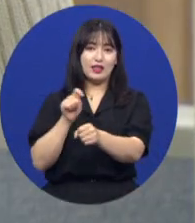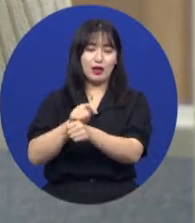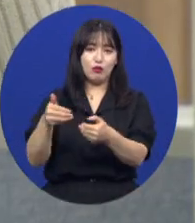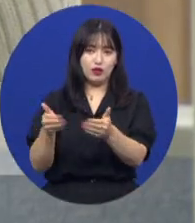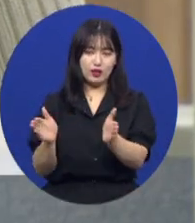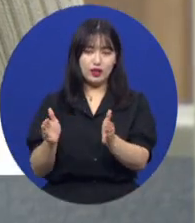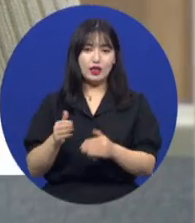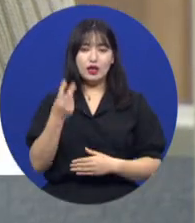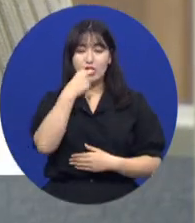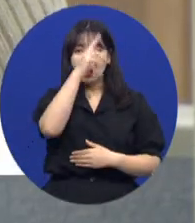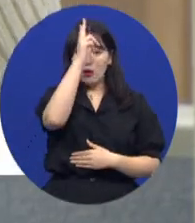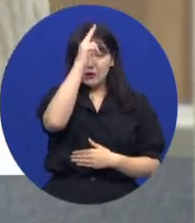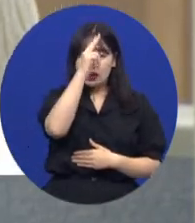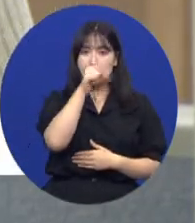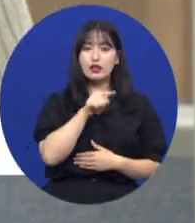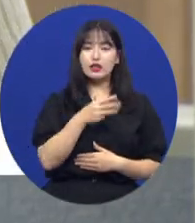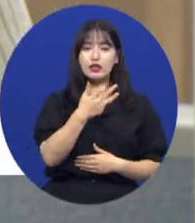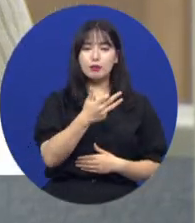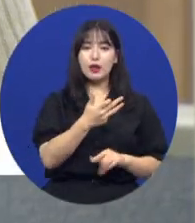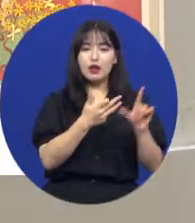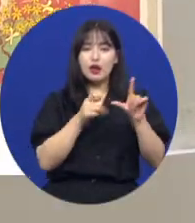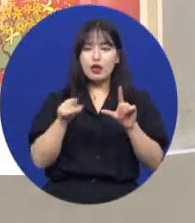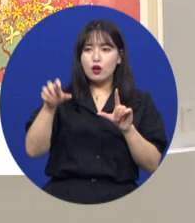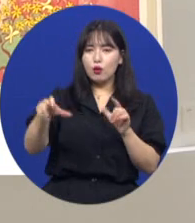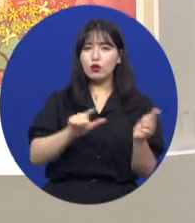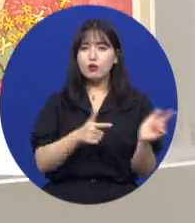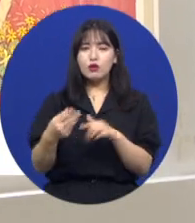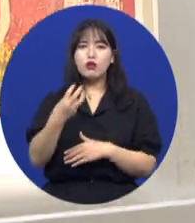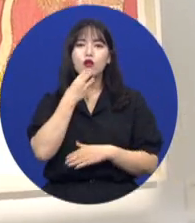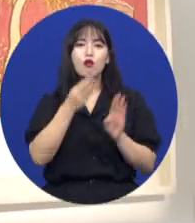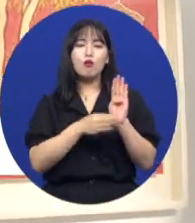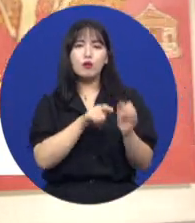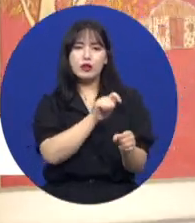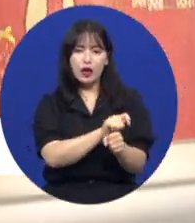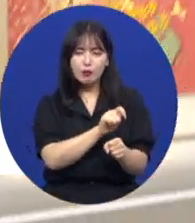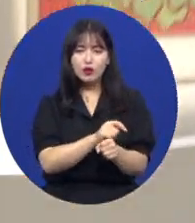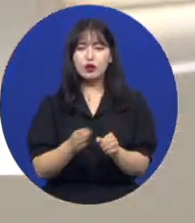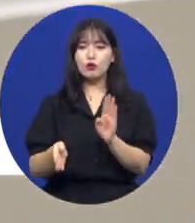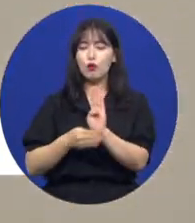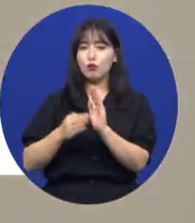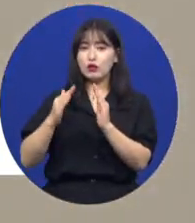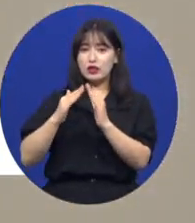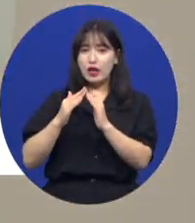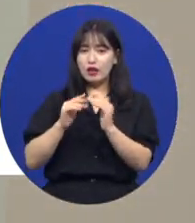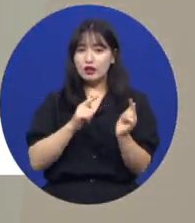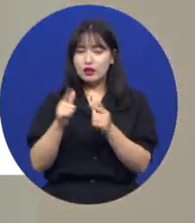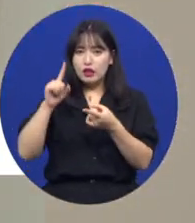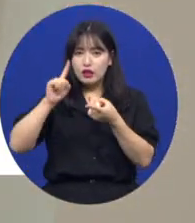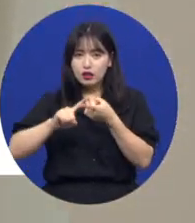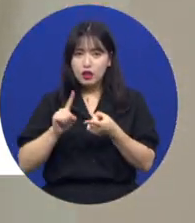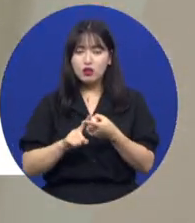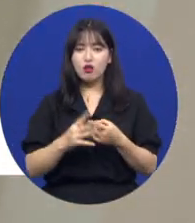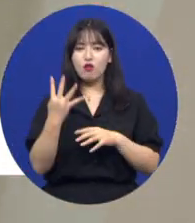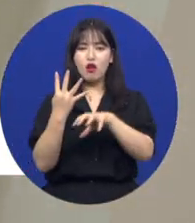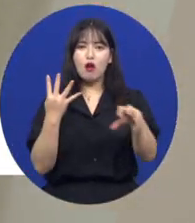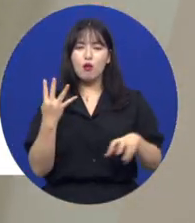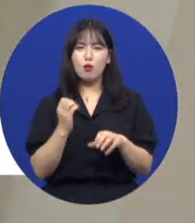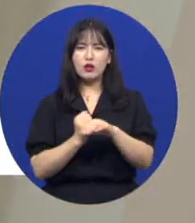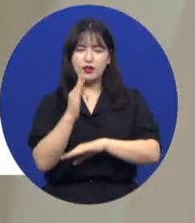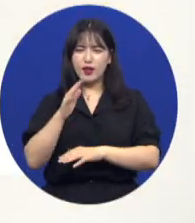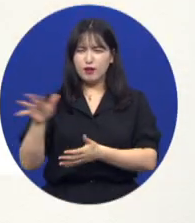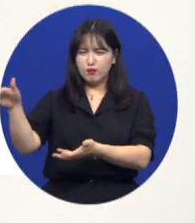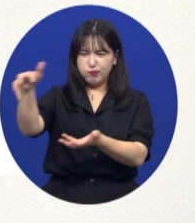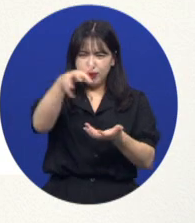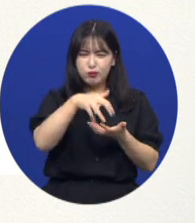검찰은 지난 18일 2곳을 비롯해 서울본부 사무실과 본부장 자택 등 최소 4곳 이상을 압수수색해